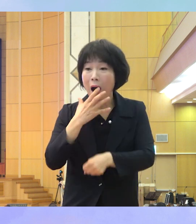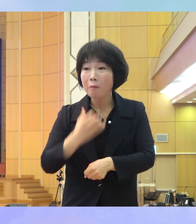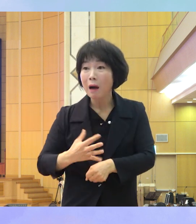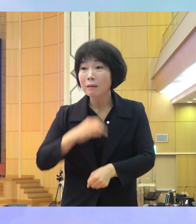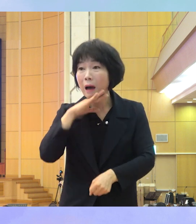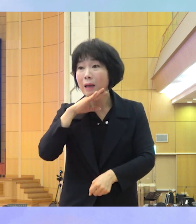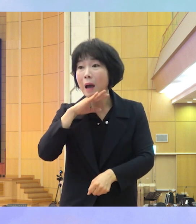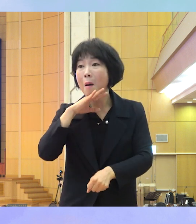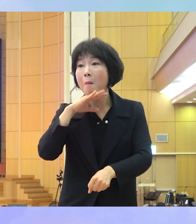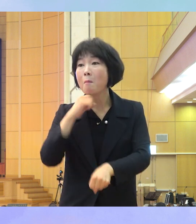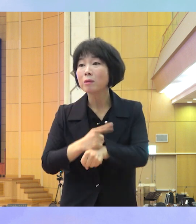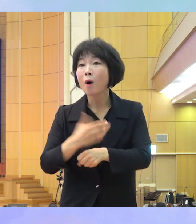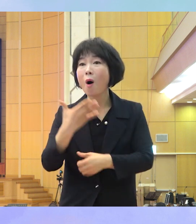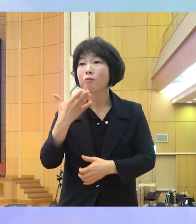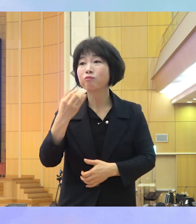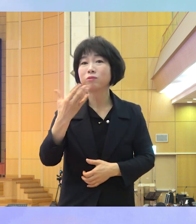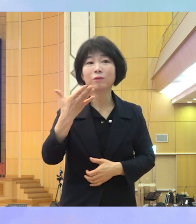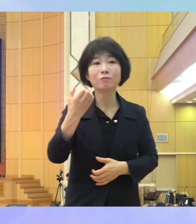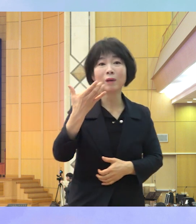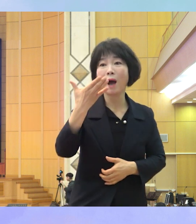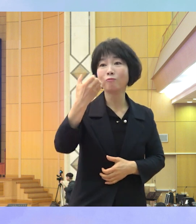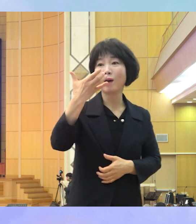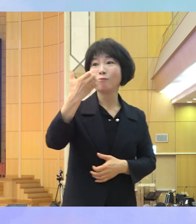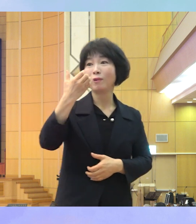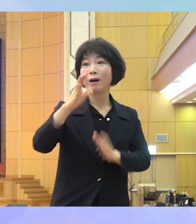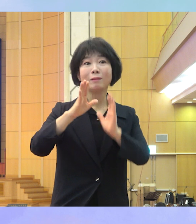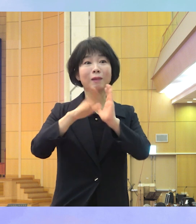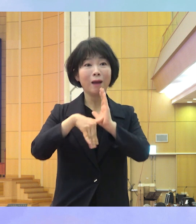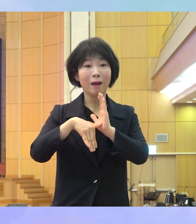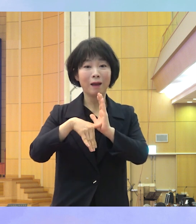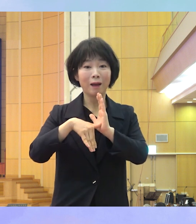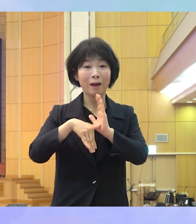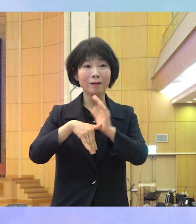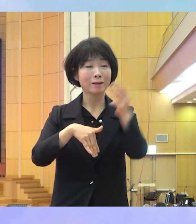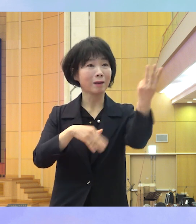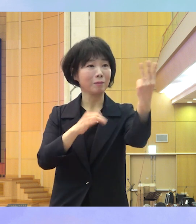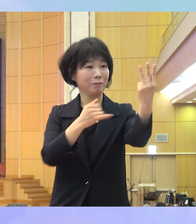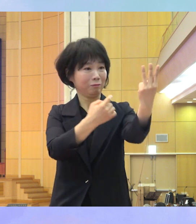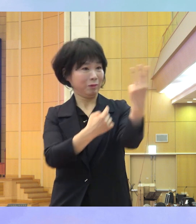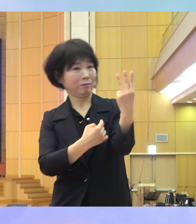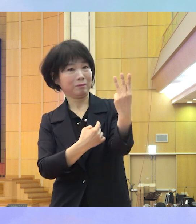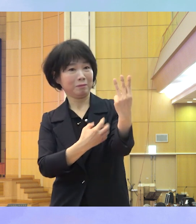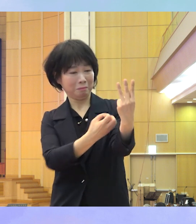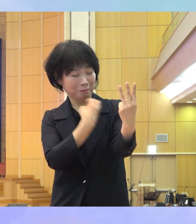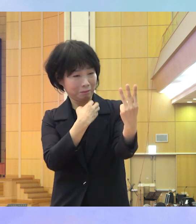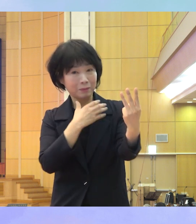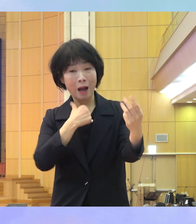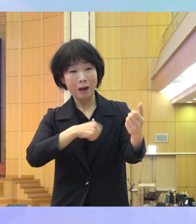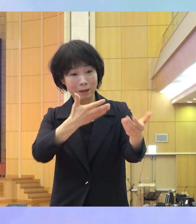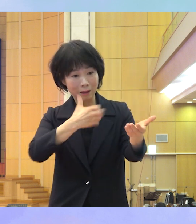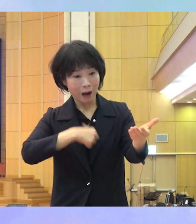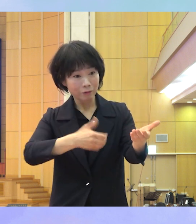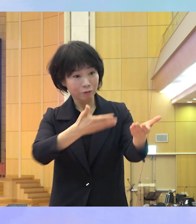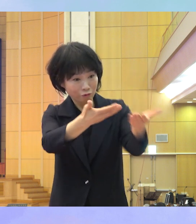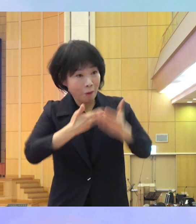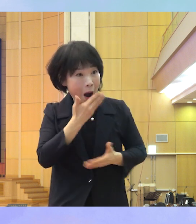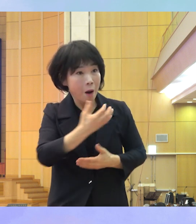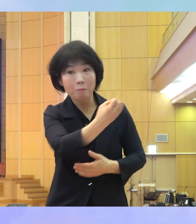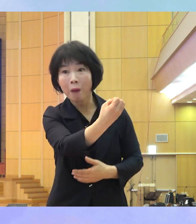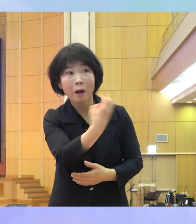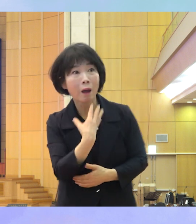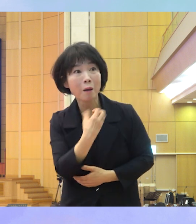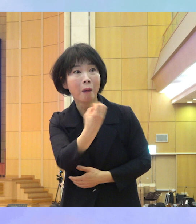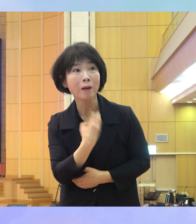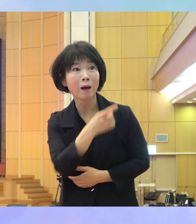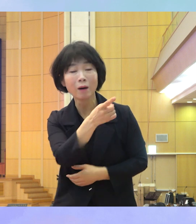아직 아이를 낳을 기미가 전혀 보이지 않는데 이 사람들이 누구기에 이렇게 아들이 있다고 말하는가?